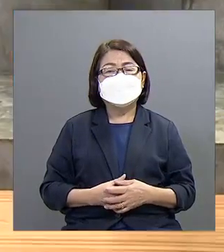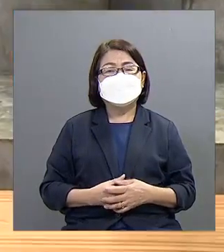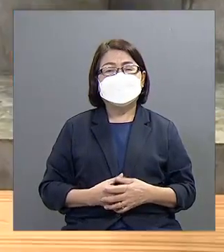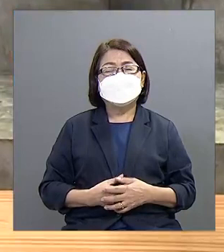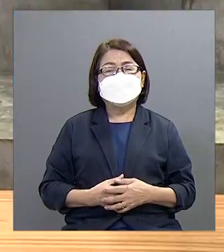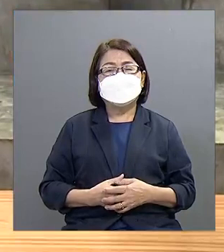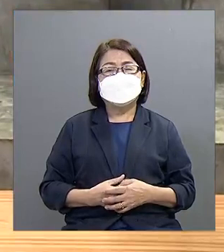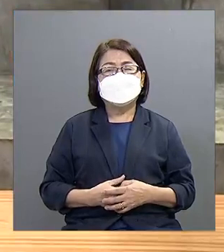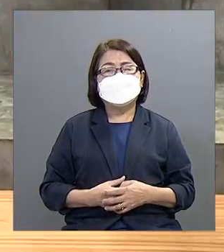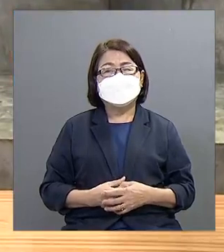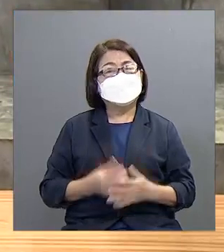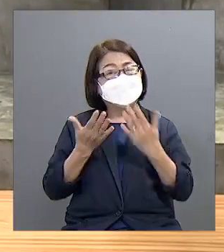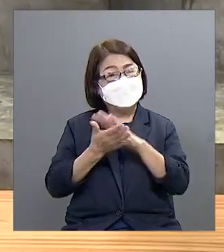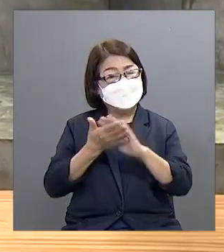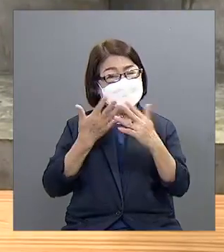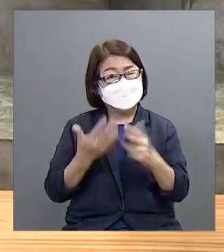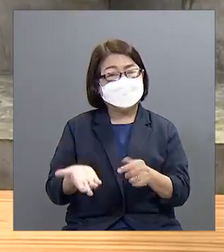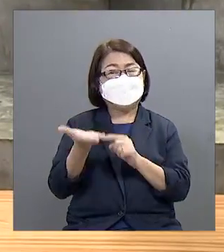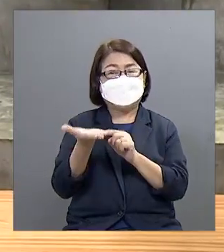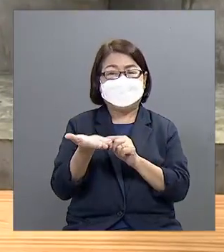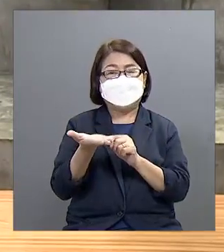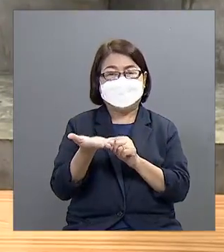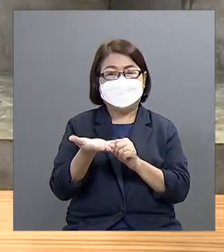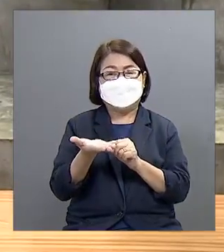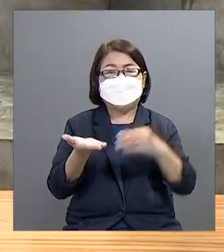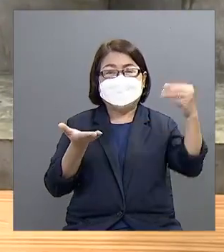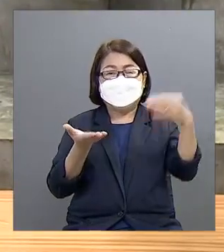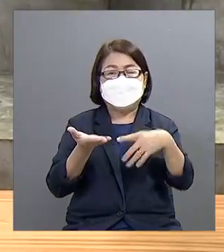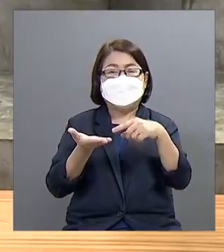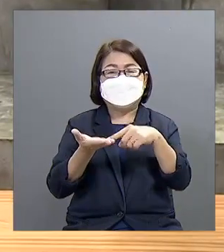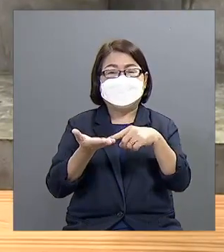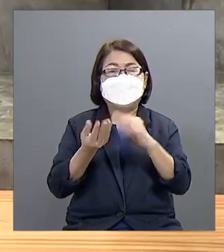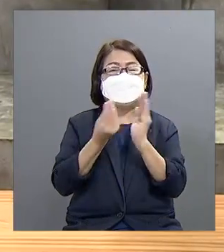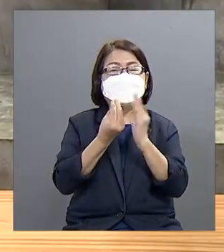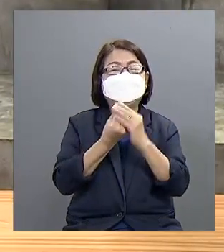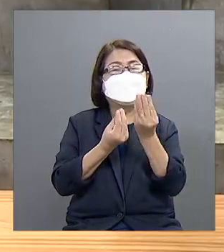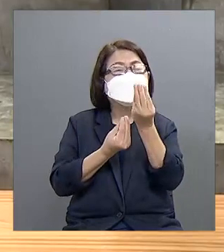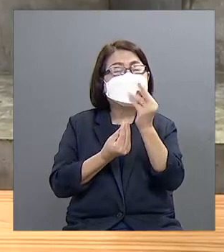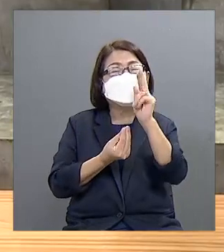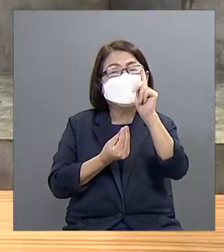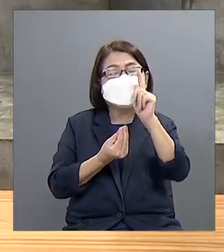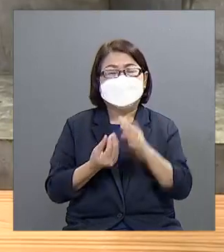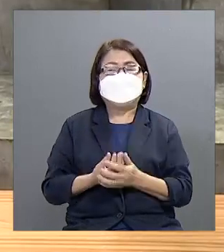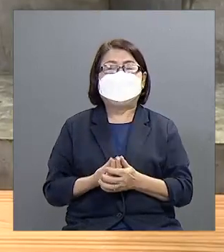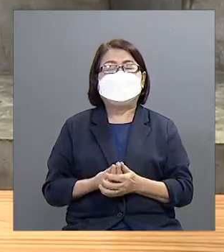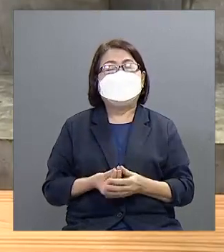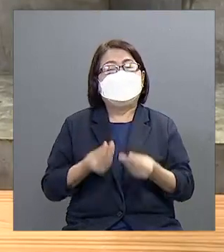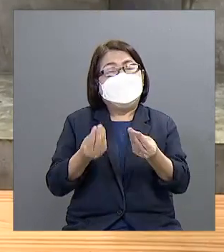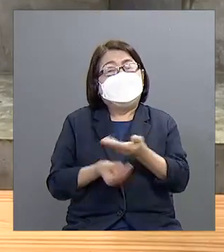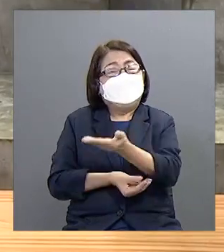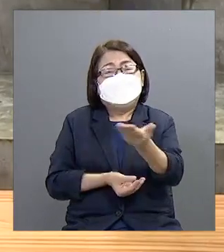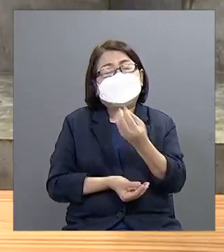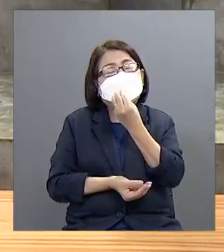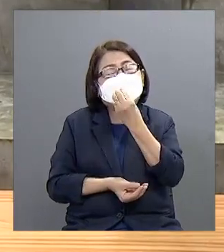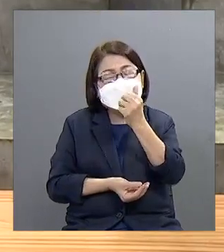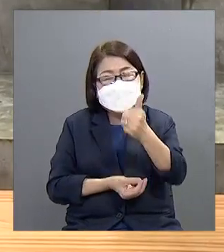เสร็จแล้วค่ะสำหรับเมนูปอเปี๊ยะทอดดอกขจรนะคะเป็นเมนูซ่อนผักเหมาะสำหรับทุกคนในครอบครัวโดยเฉพาะอย่างยิ่ง